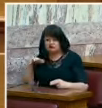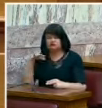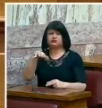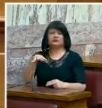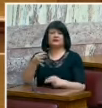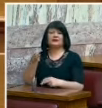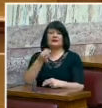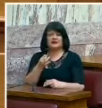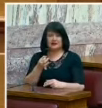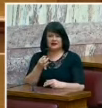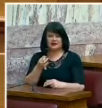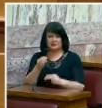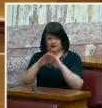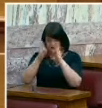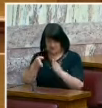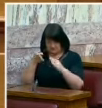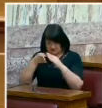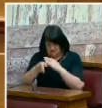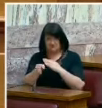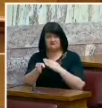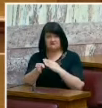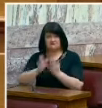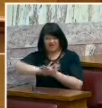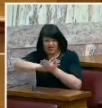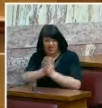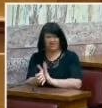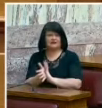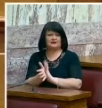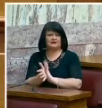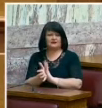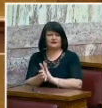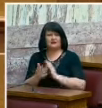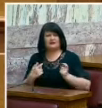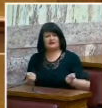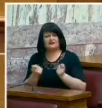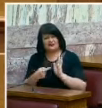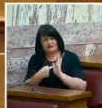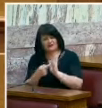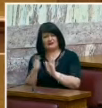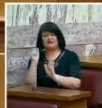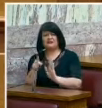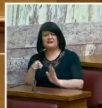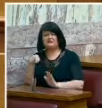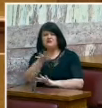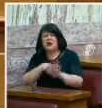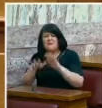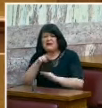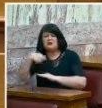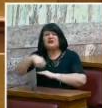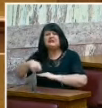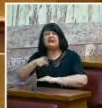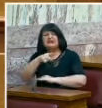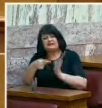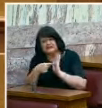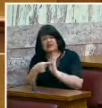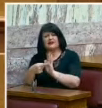του Συμβουλίου της Επικρατείας ισοπεδώθηκε. Δώσαμε ένα μήνυμα σε όλα αυτά τα λαμόγια δικαστές και τα